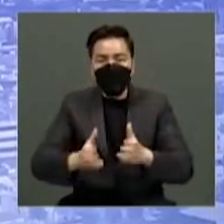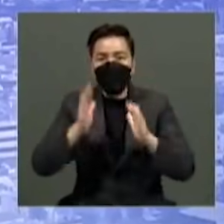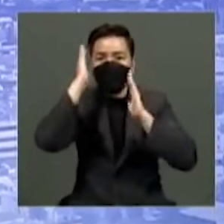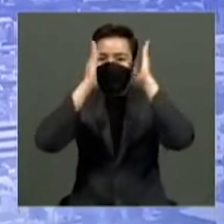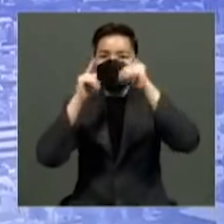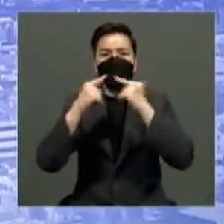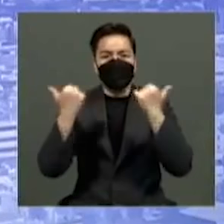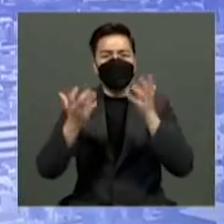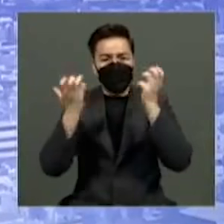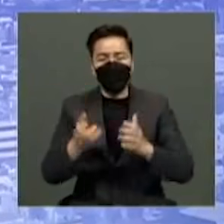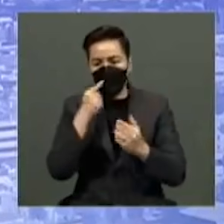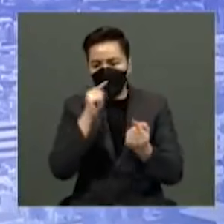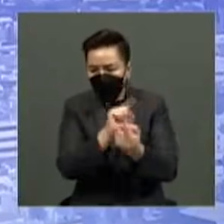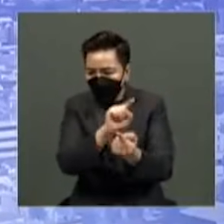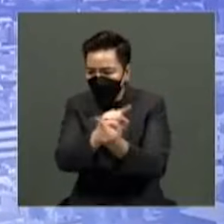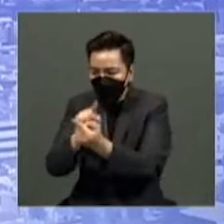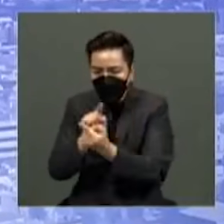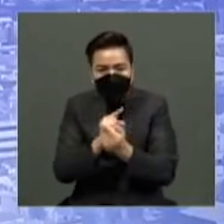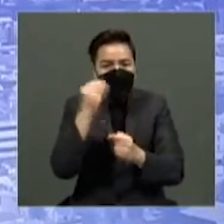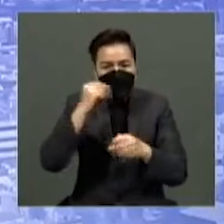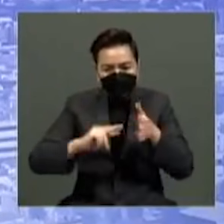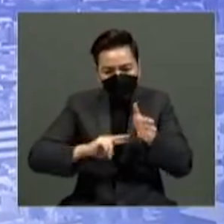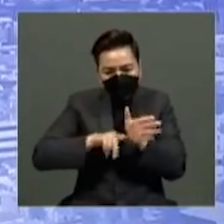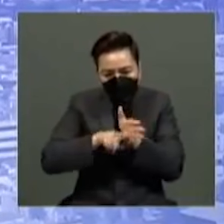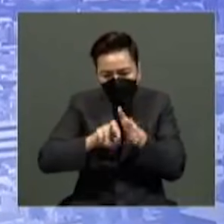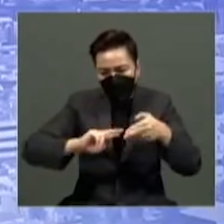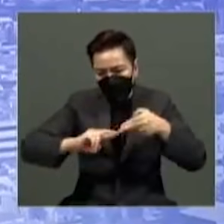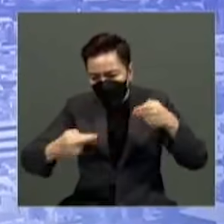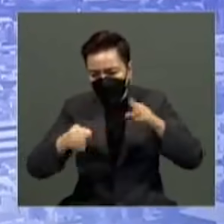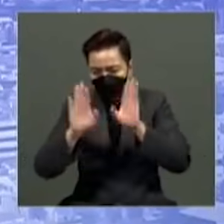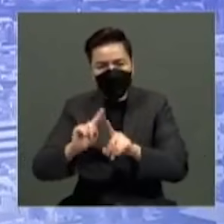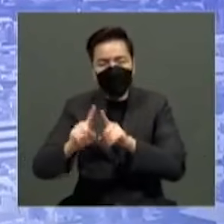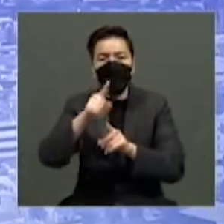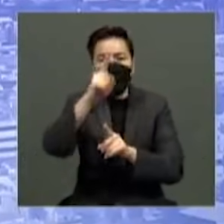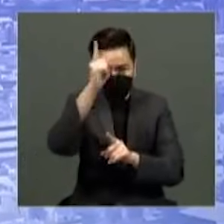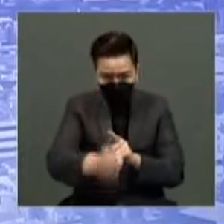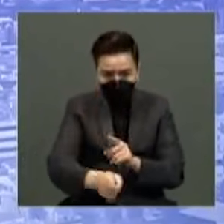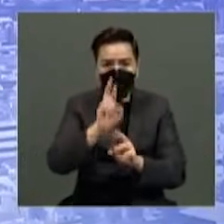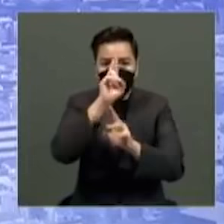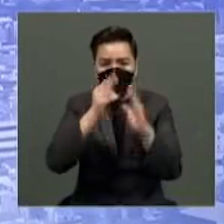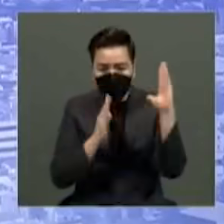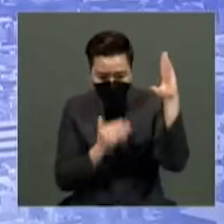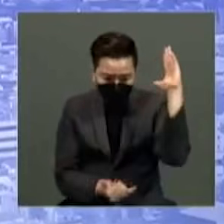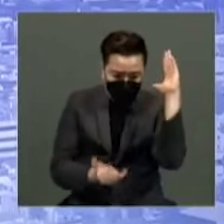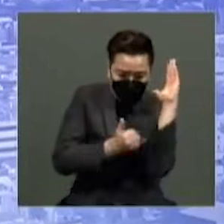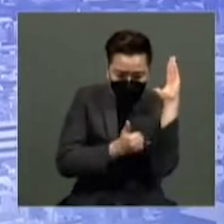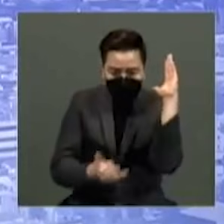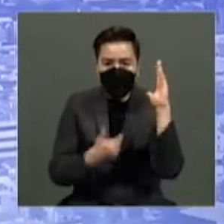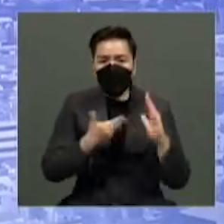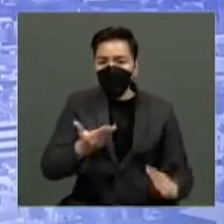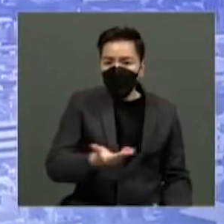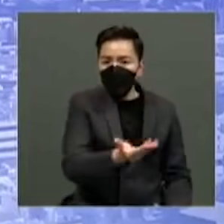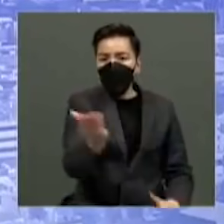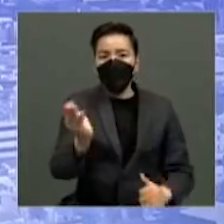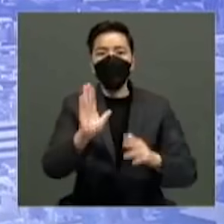แรงนะครับมีการพบเชื้อในหลากหลายสายพันธุ์แม้คงจะต้องมีความระมัดระวังในการเดินทางข้ามไปข้ามมาแล้วก็ขอความร่วมมือพี่